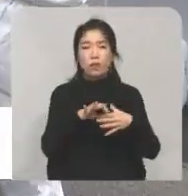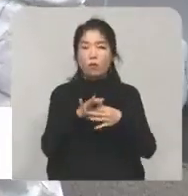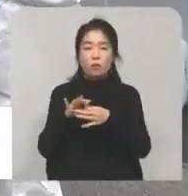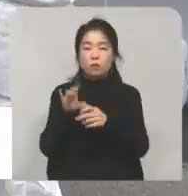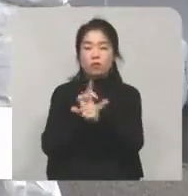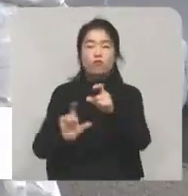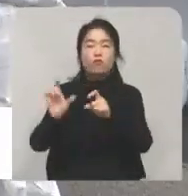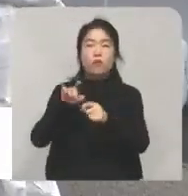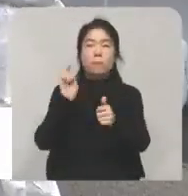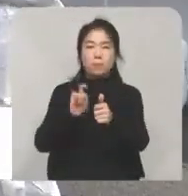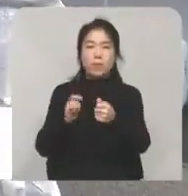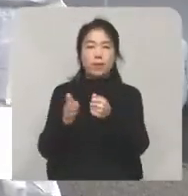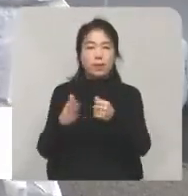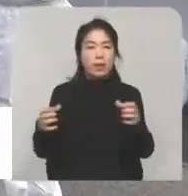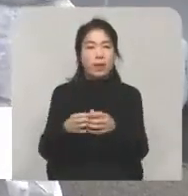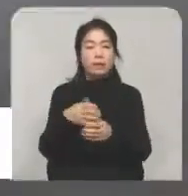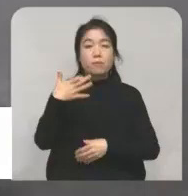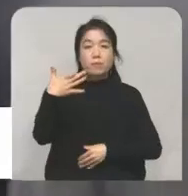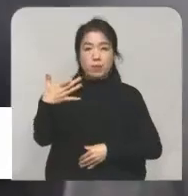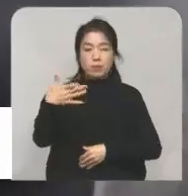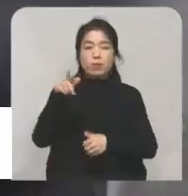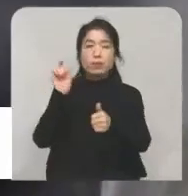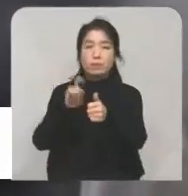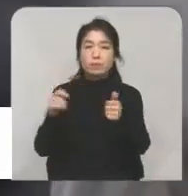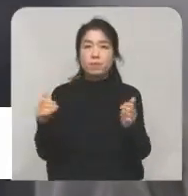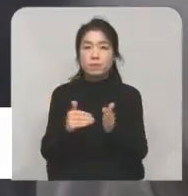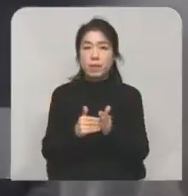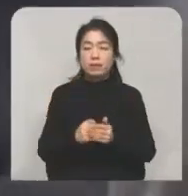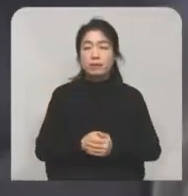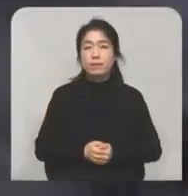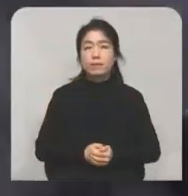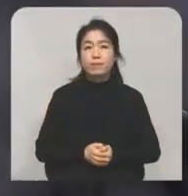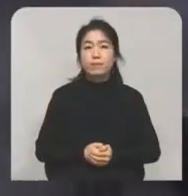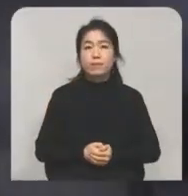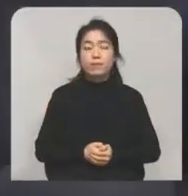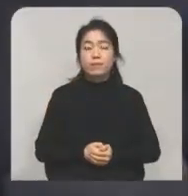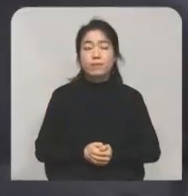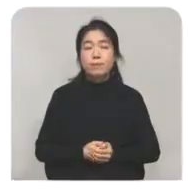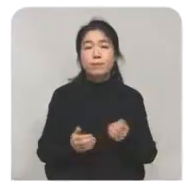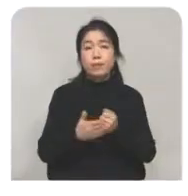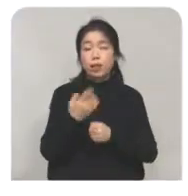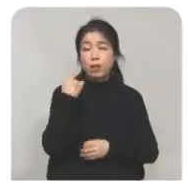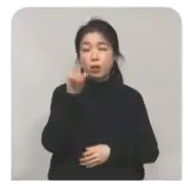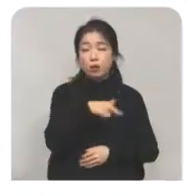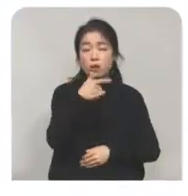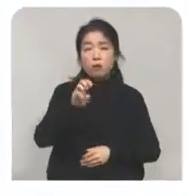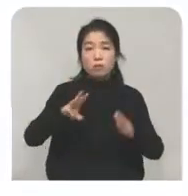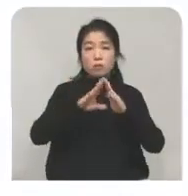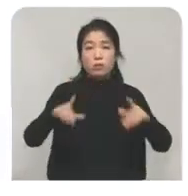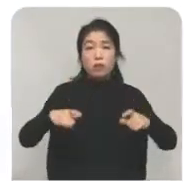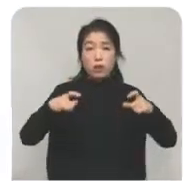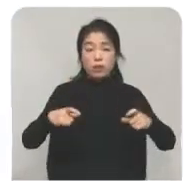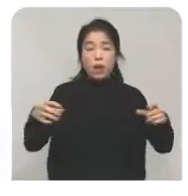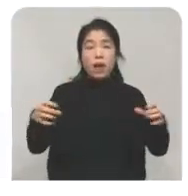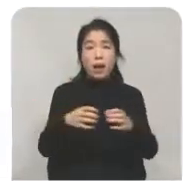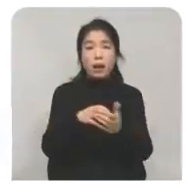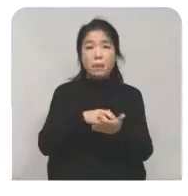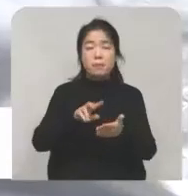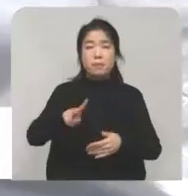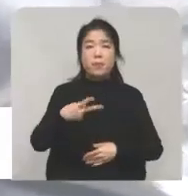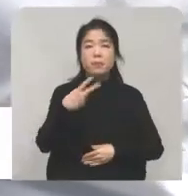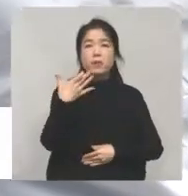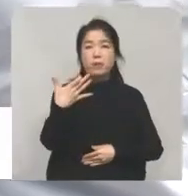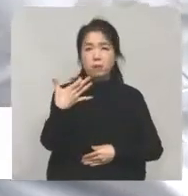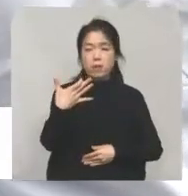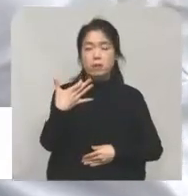추가로 나오는 등 19명 입학 찐 돼 뒤를 이었습니다 이로써 어디 아루 광주와 전남의 선 모두 2백